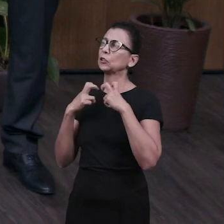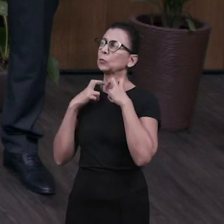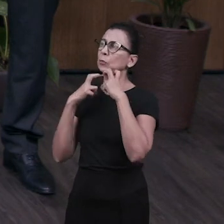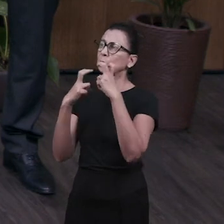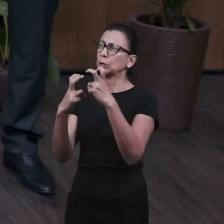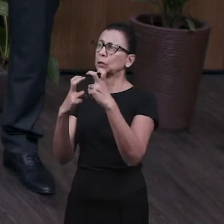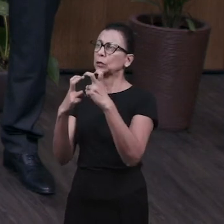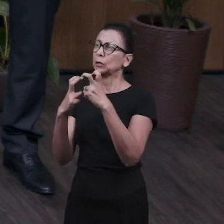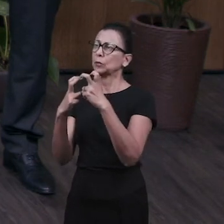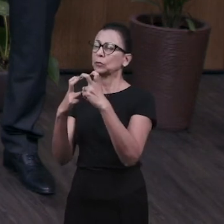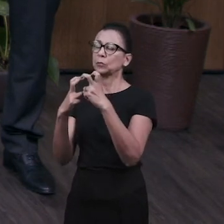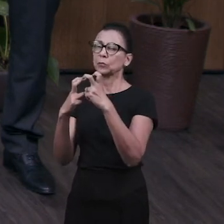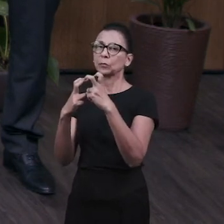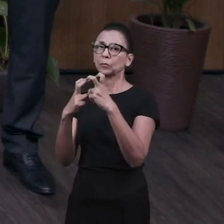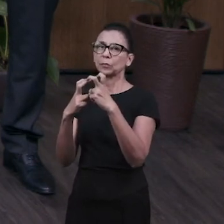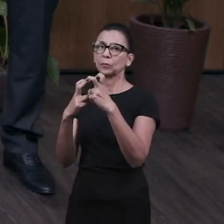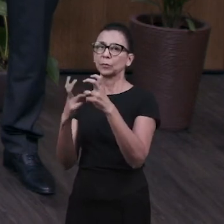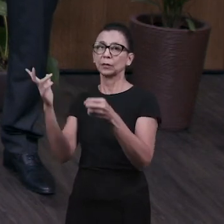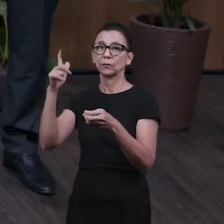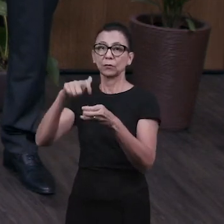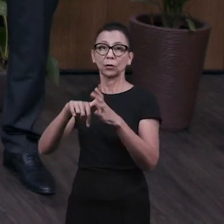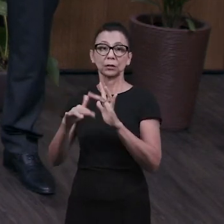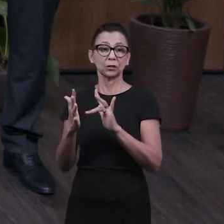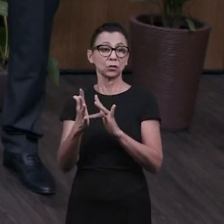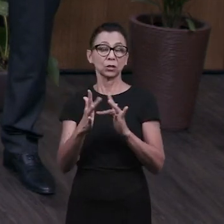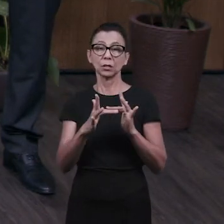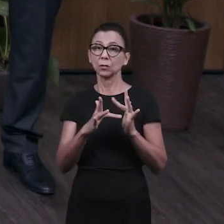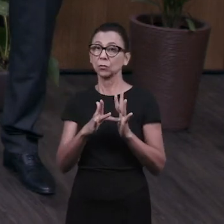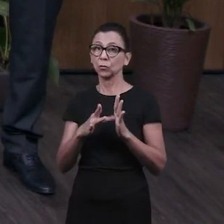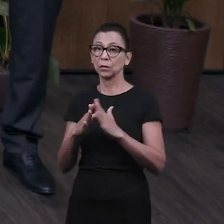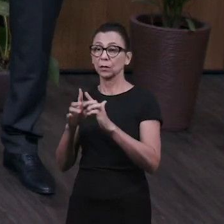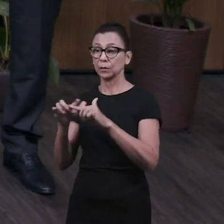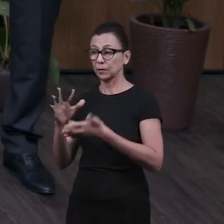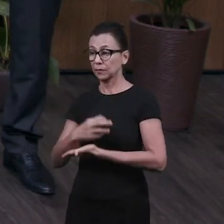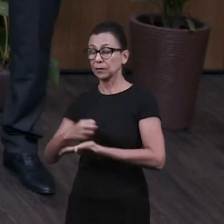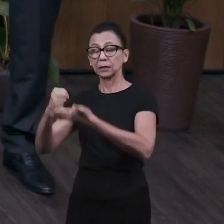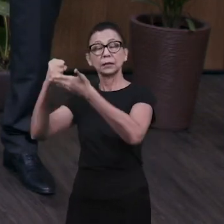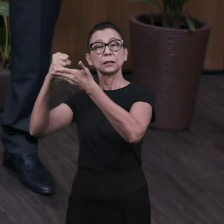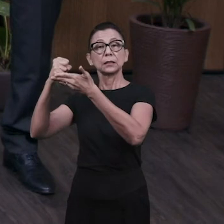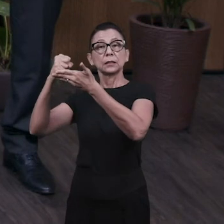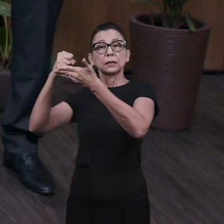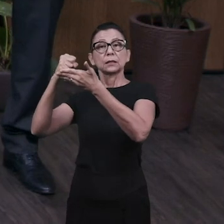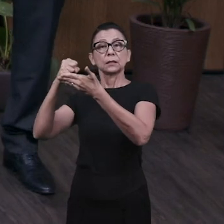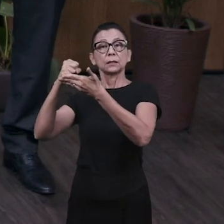elle crie par la venue de Jésus, l'enlèvement de l'Église, elle a dit, viens.